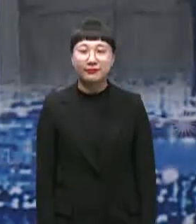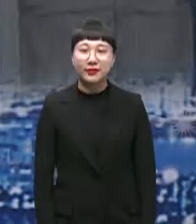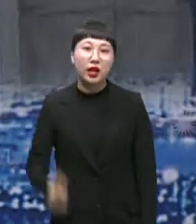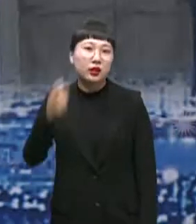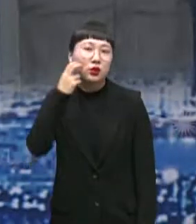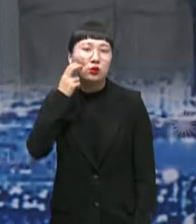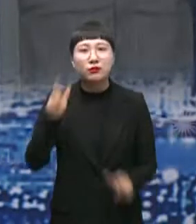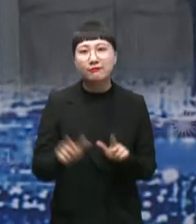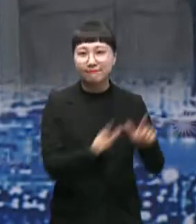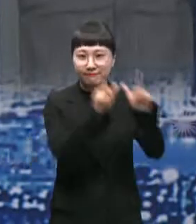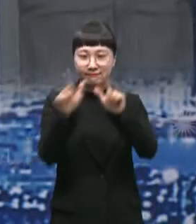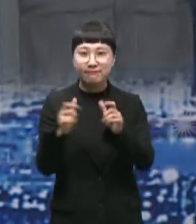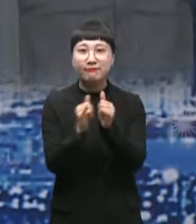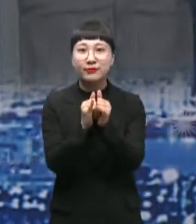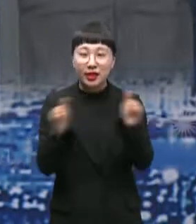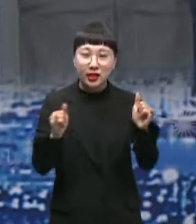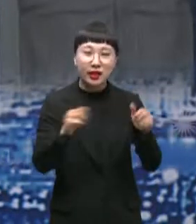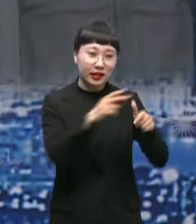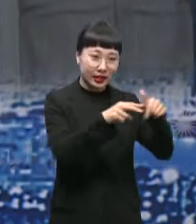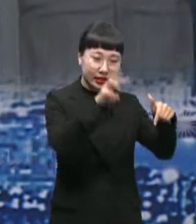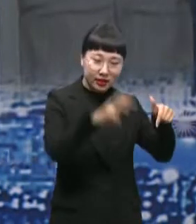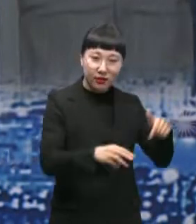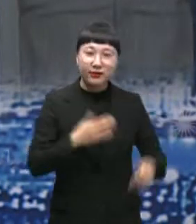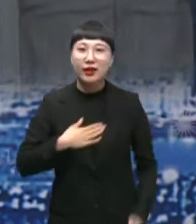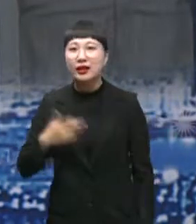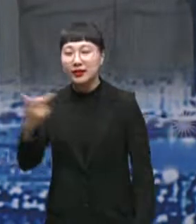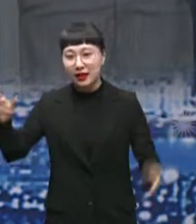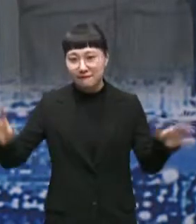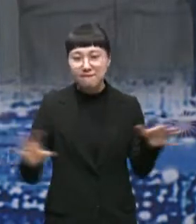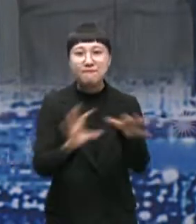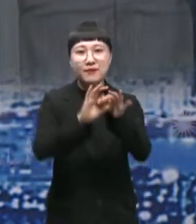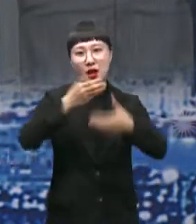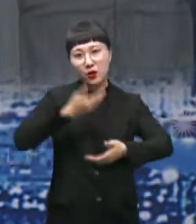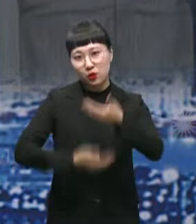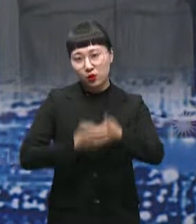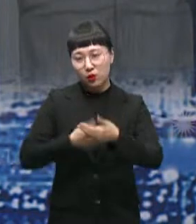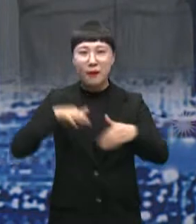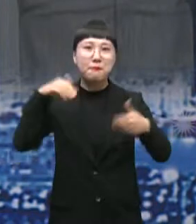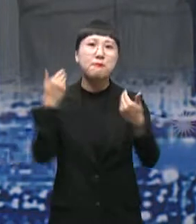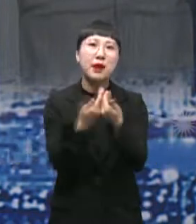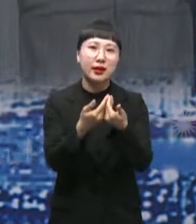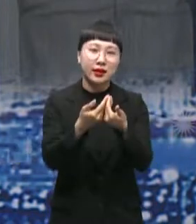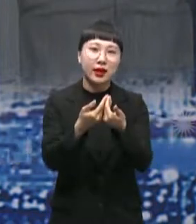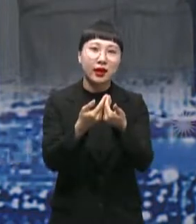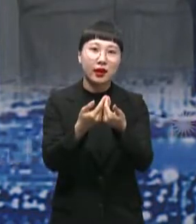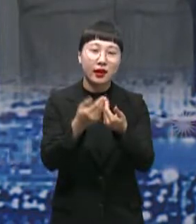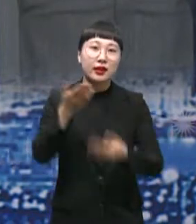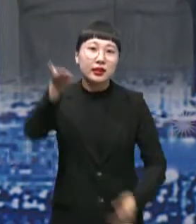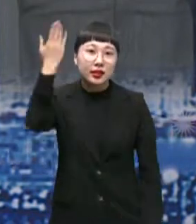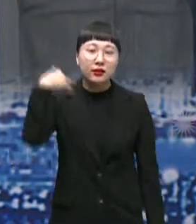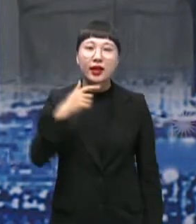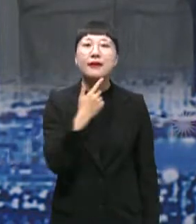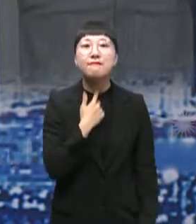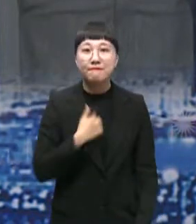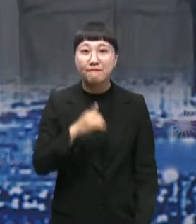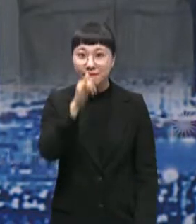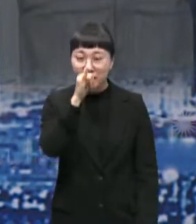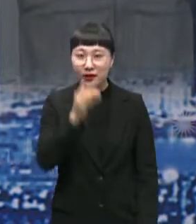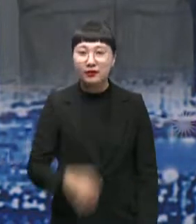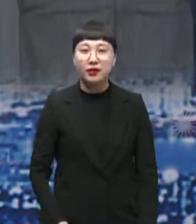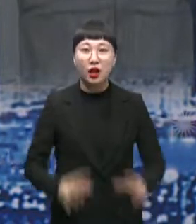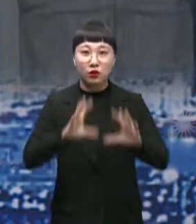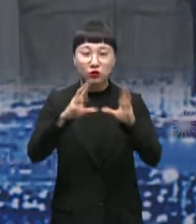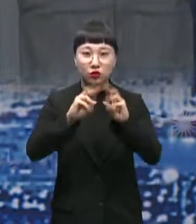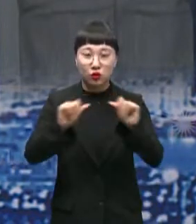송도 주민들이 인천과 안산을 잇는 제2외곽순환도로 건설에 반발하고 있다는 소식 전해드린 적이 있는데요. 국토부가